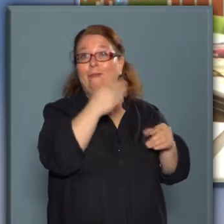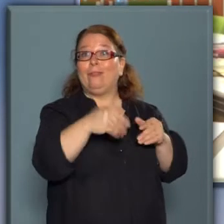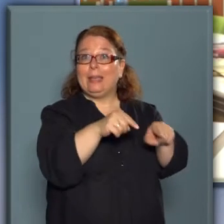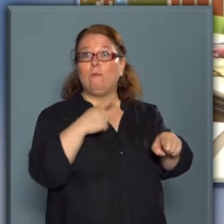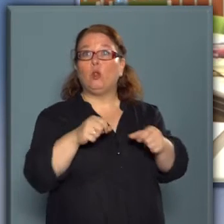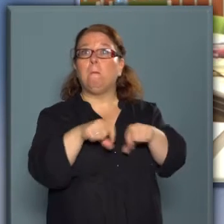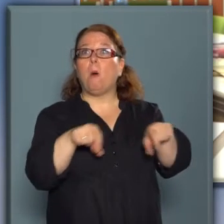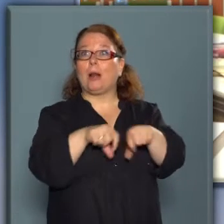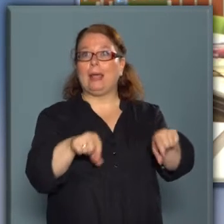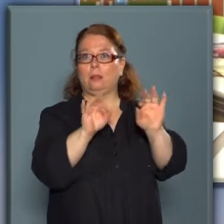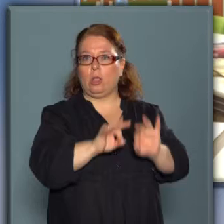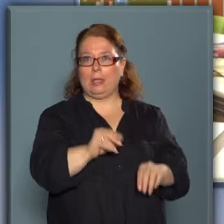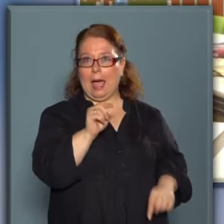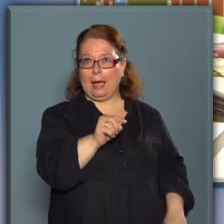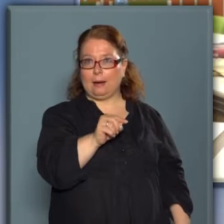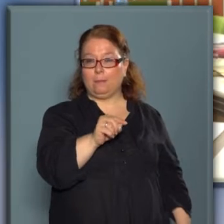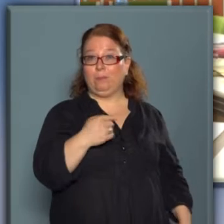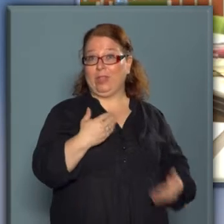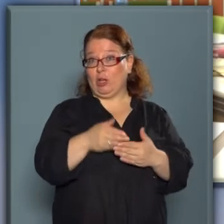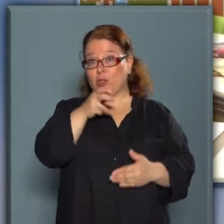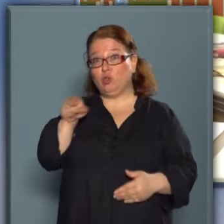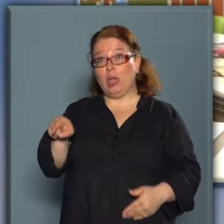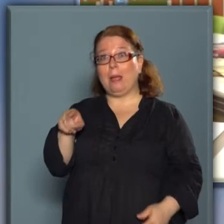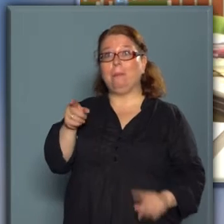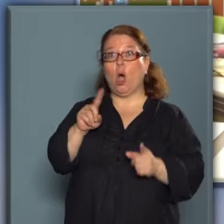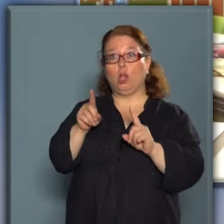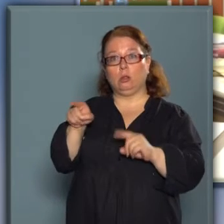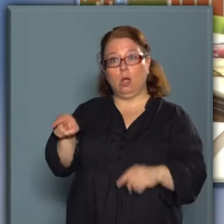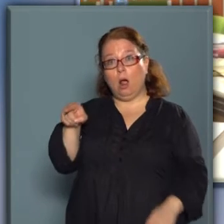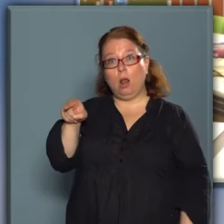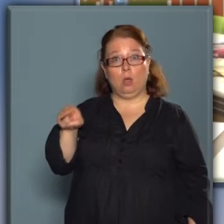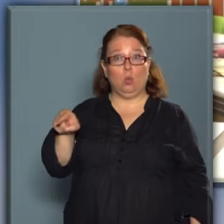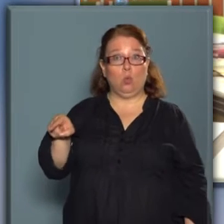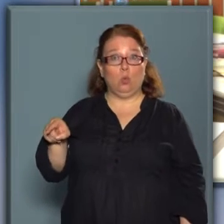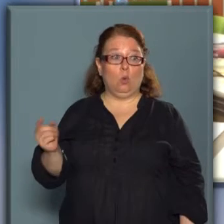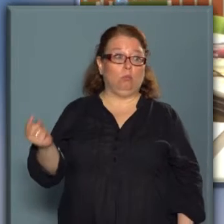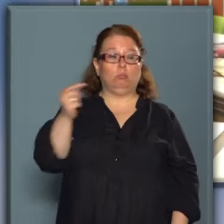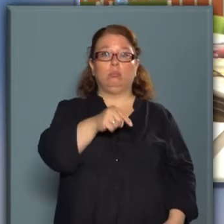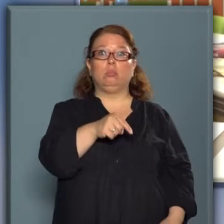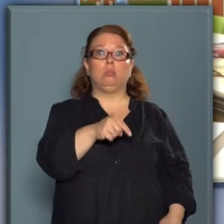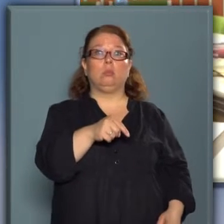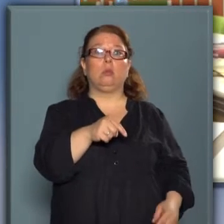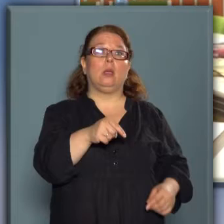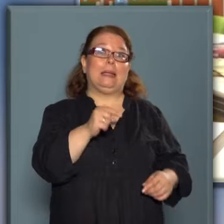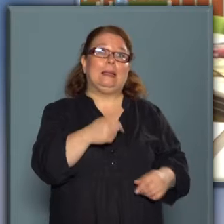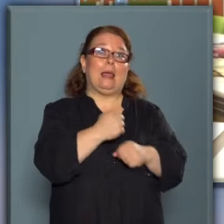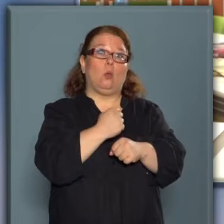parkettagyár. Most ez a Cserepi Antal, ez ide jött dolgozni